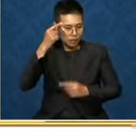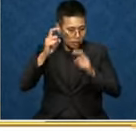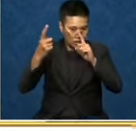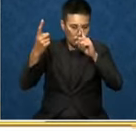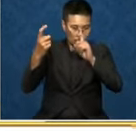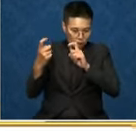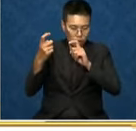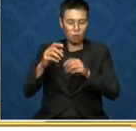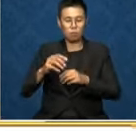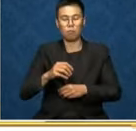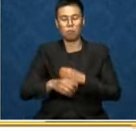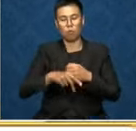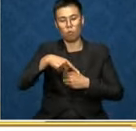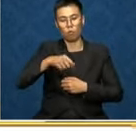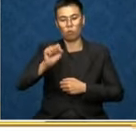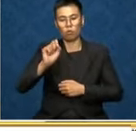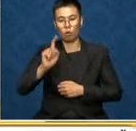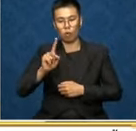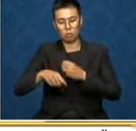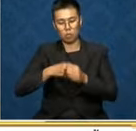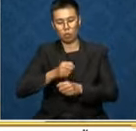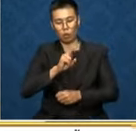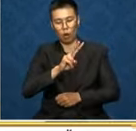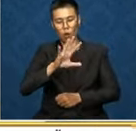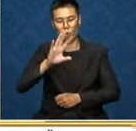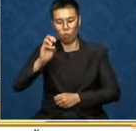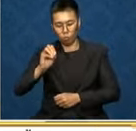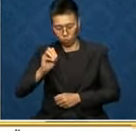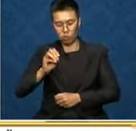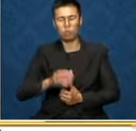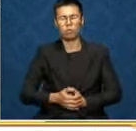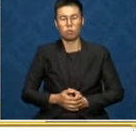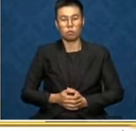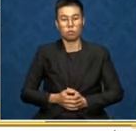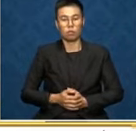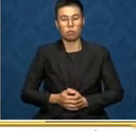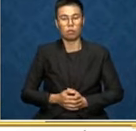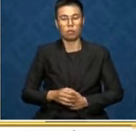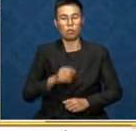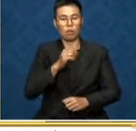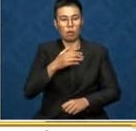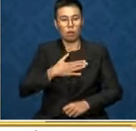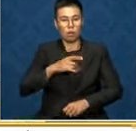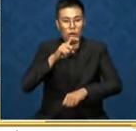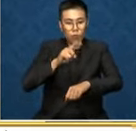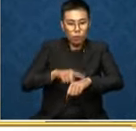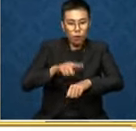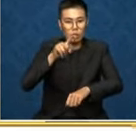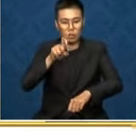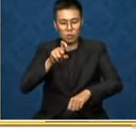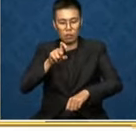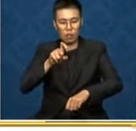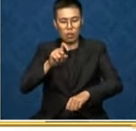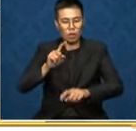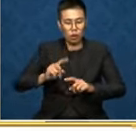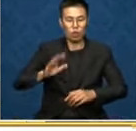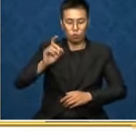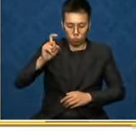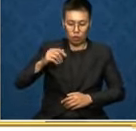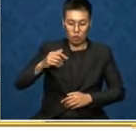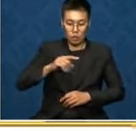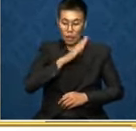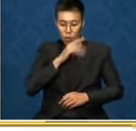ราชอาณาจักรไทยพุทธศักราช2560ซึ่งเราอาจจะต้องเสียเวลาเพิ่มอีกเพียงเล็กน้อยเพื่อศึกษาให้รอบคอบเพื่อให้มี